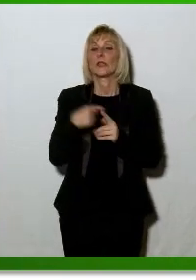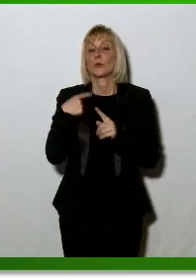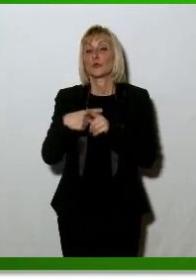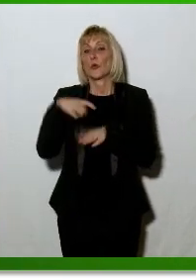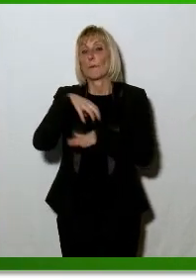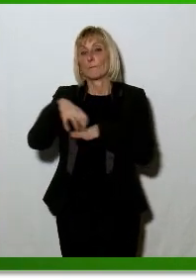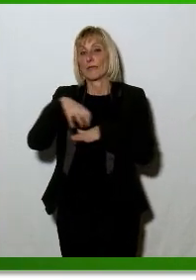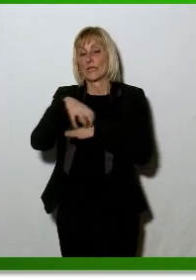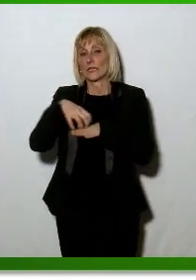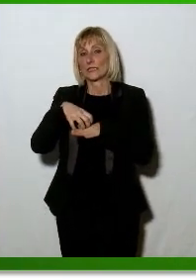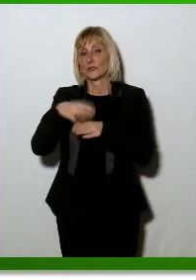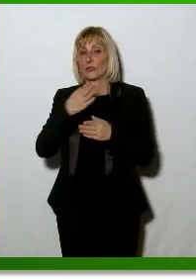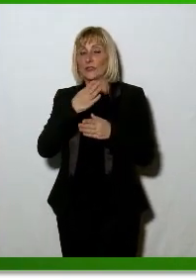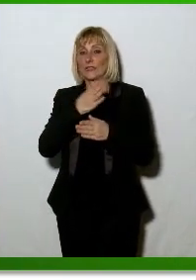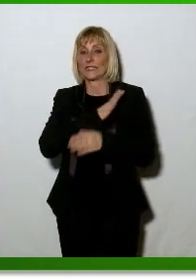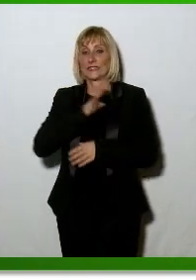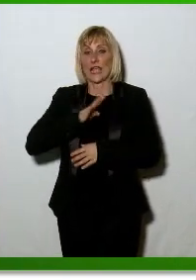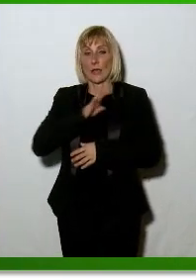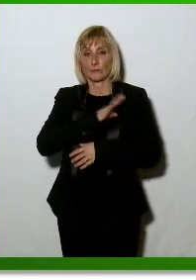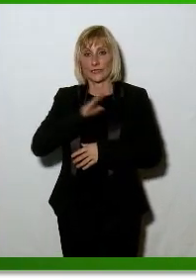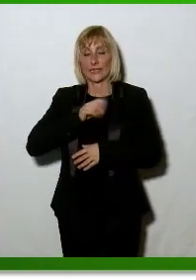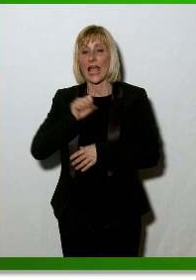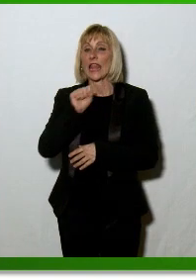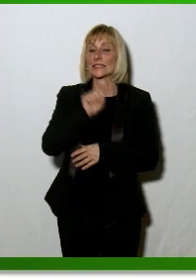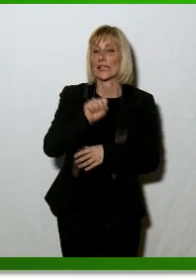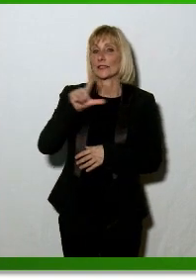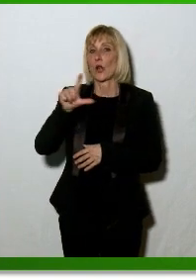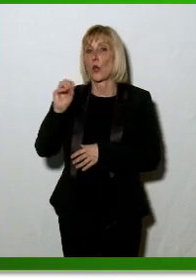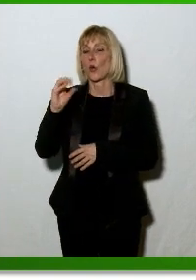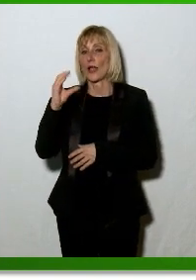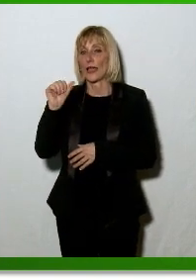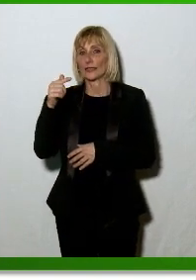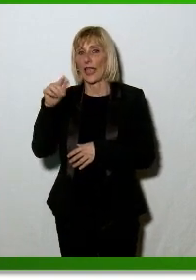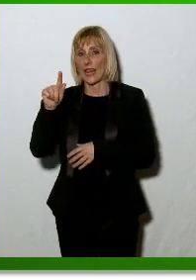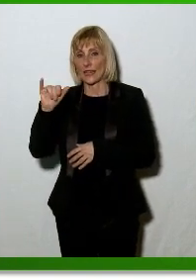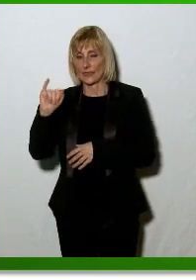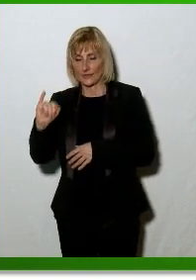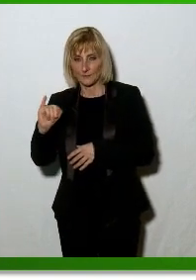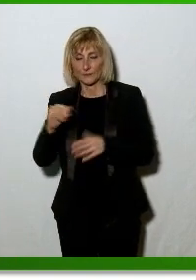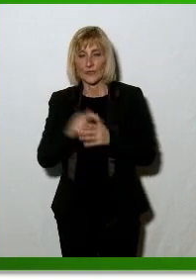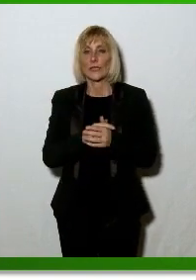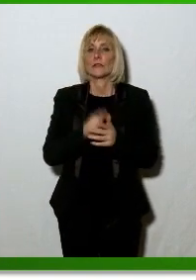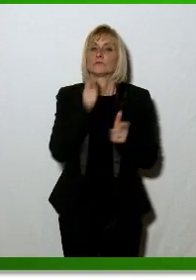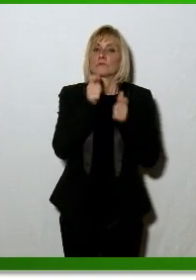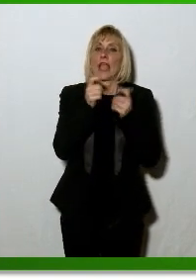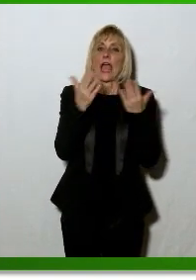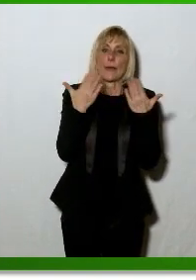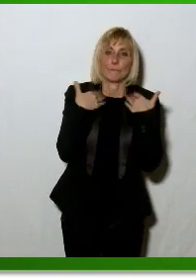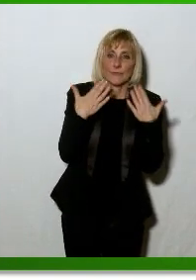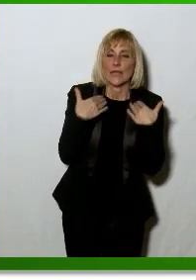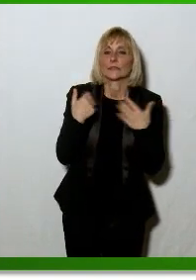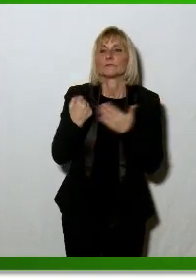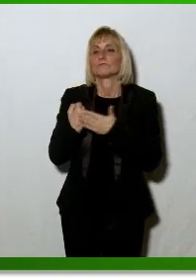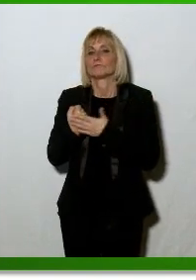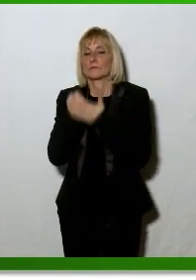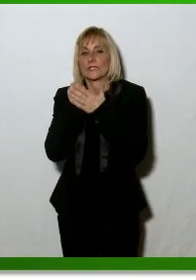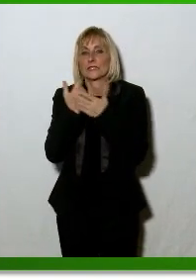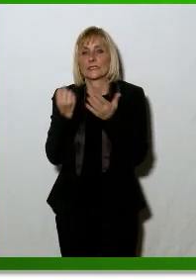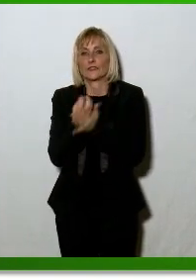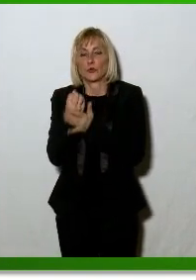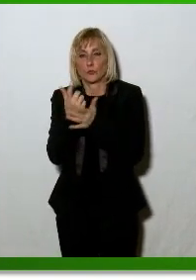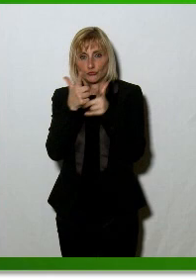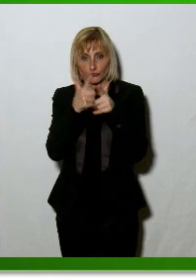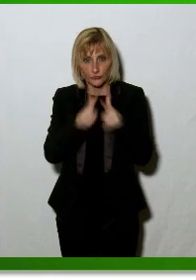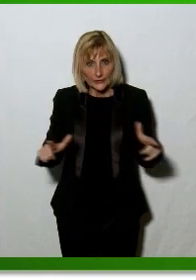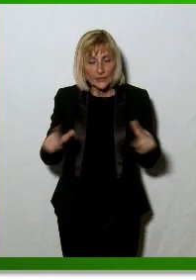al ministro del delle disabilità Alessandra Locatelli parleremo di ambiente di sostenibilità nello sviluppo delle nostre città e